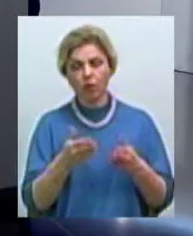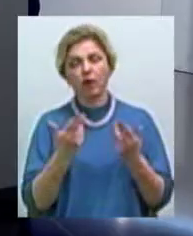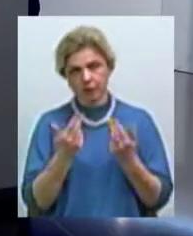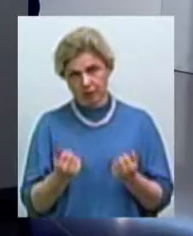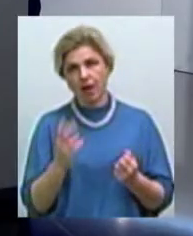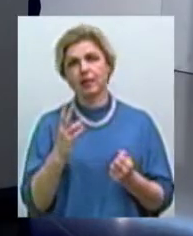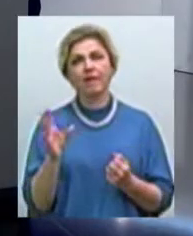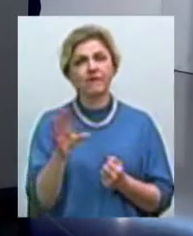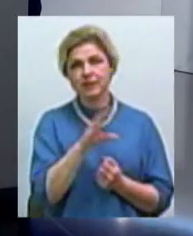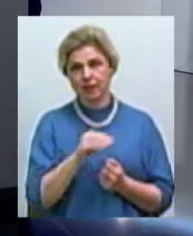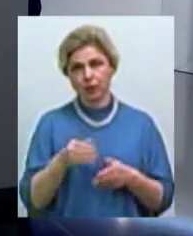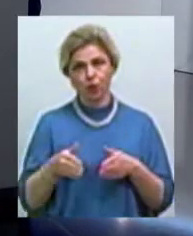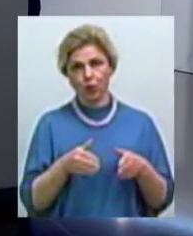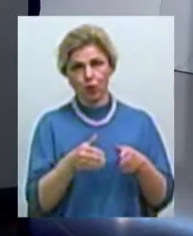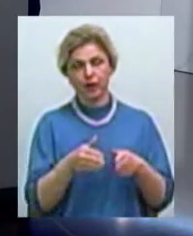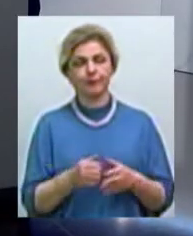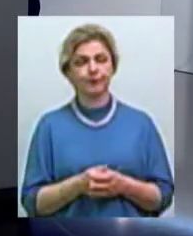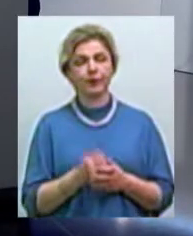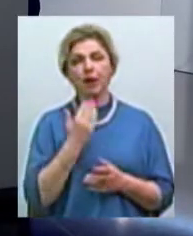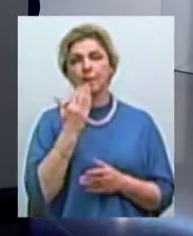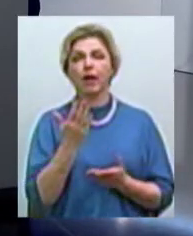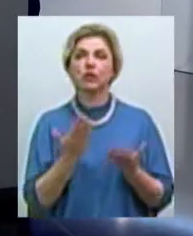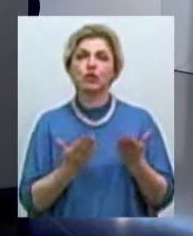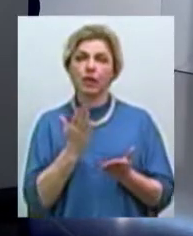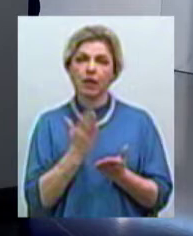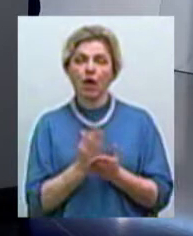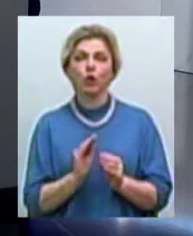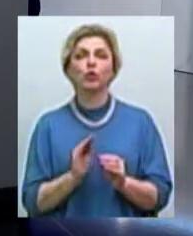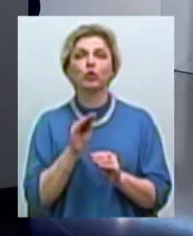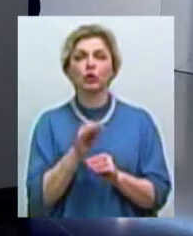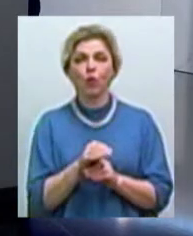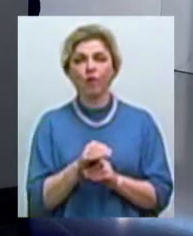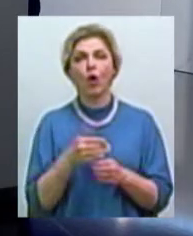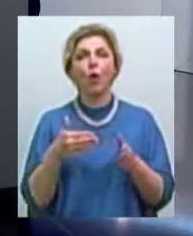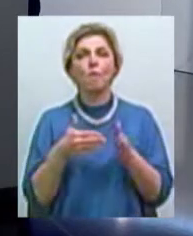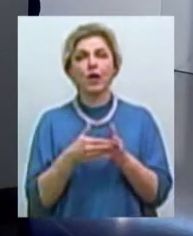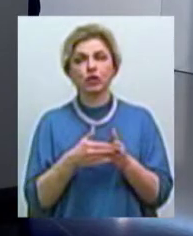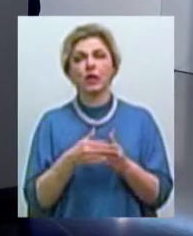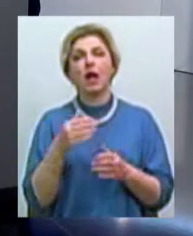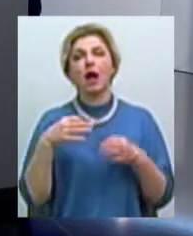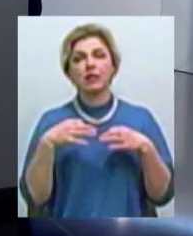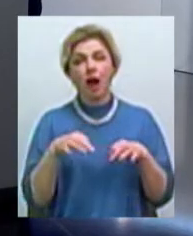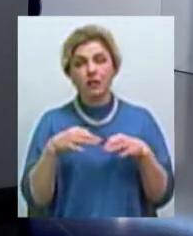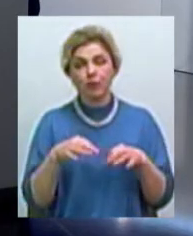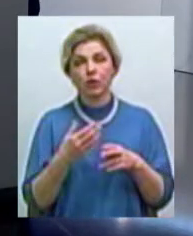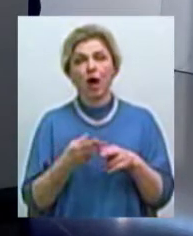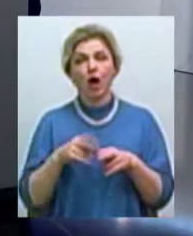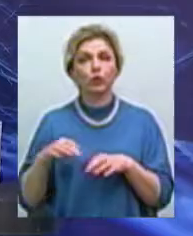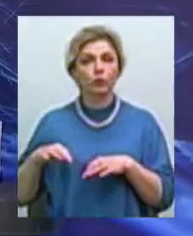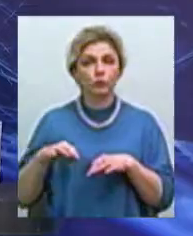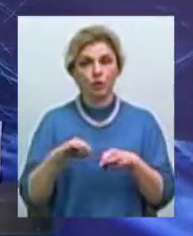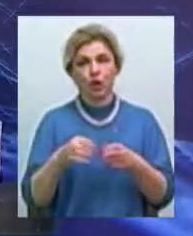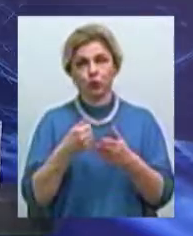так. Чи є додаткові обмеження ваги транспортного засобу, який заїжджає до міста Миколаєва? Ну, є місцеві дороги, там,